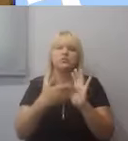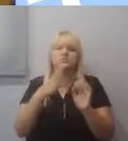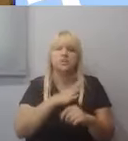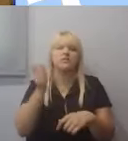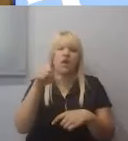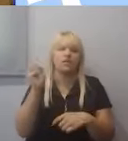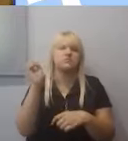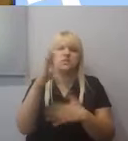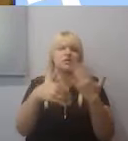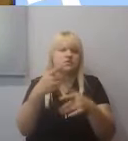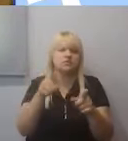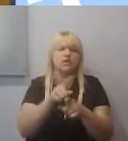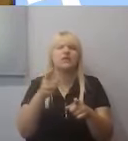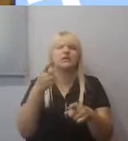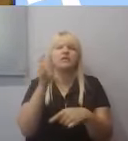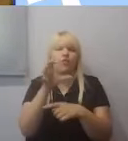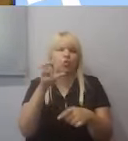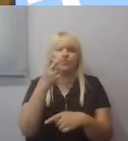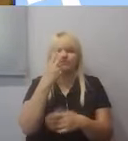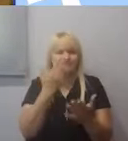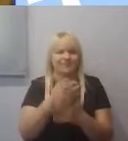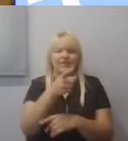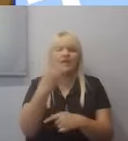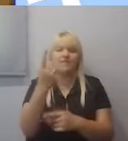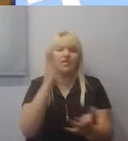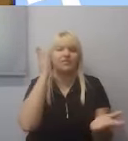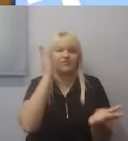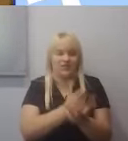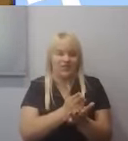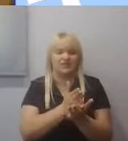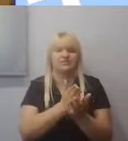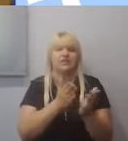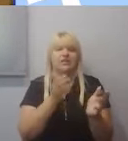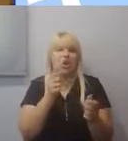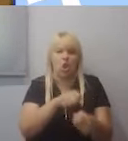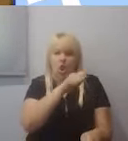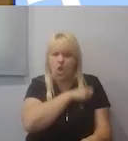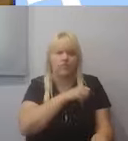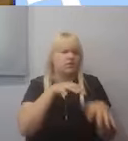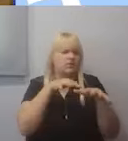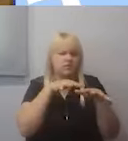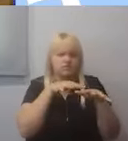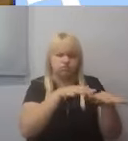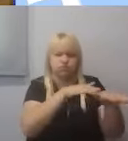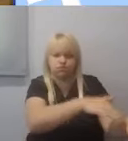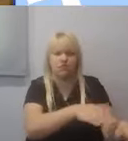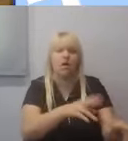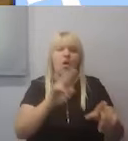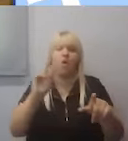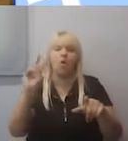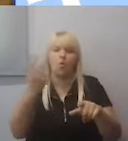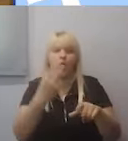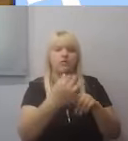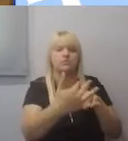nu ne minētas bet bilde parādīta kur vienā virzienā ē ir kilometriem gara rinda un otrā tur pāris transportlīdzekļi